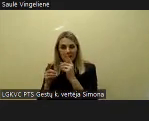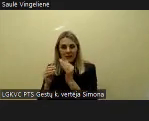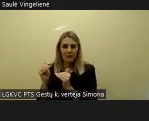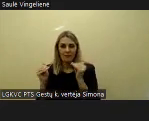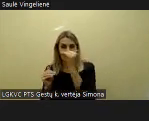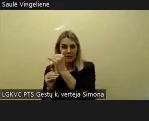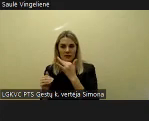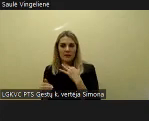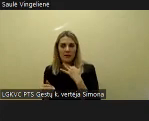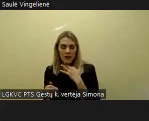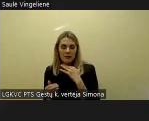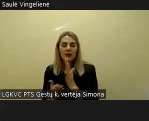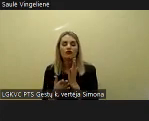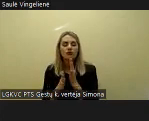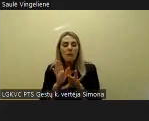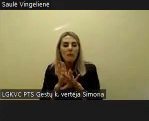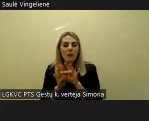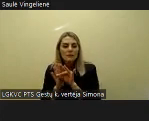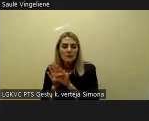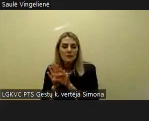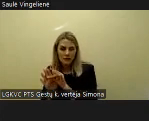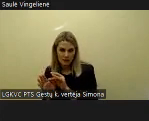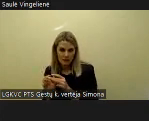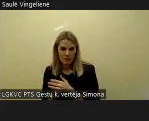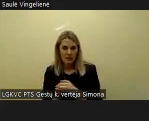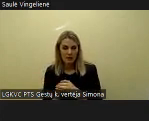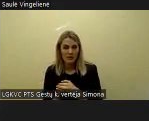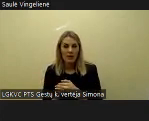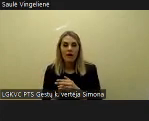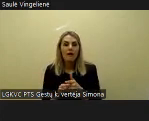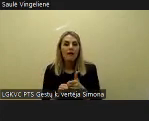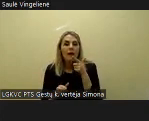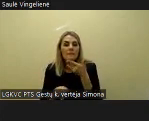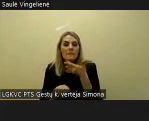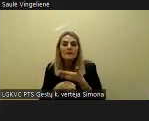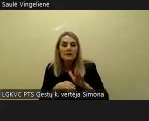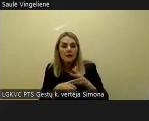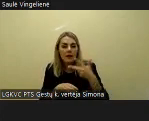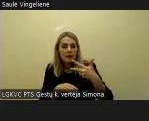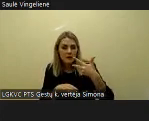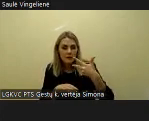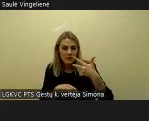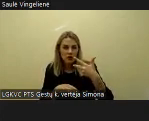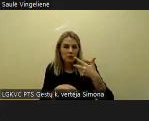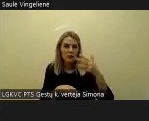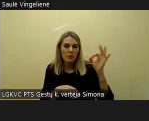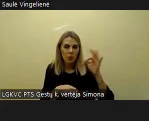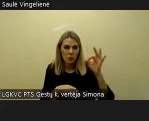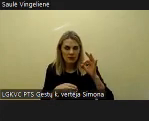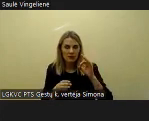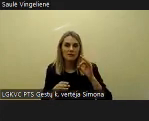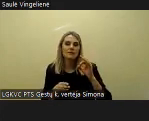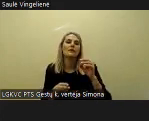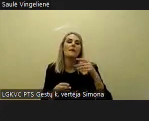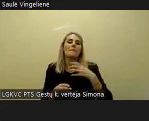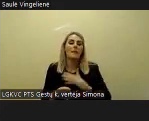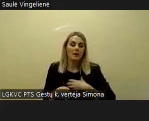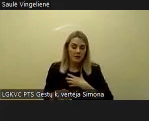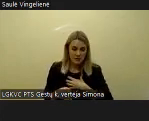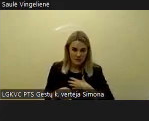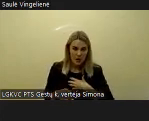tikri pasirinkimai. Ir tam yra skirta 30%. 70% pagrindiniai dalykai, 30%